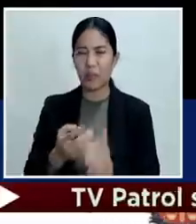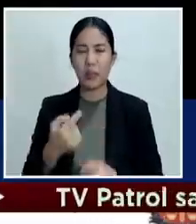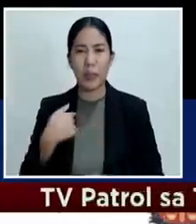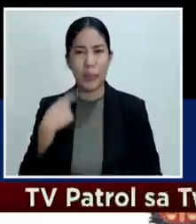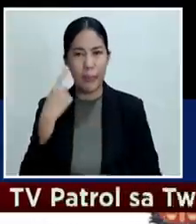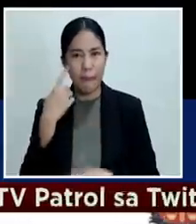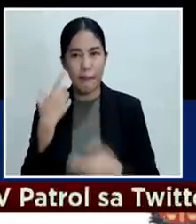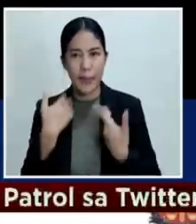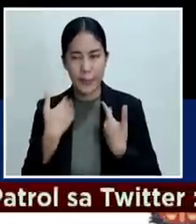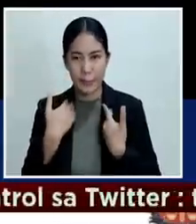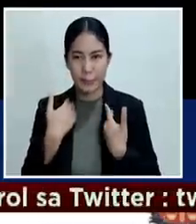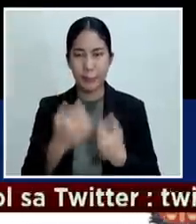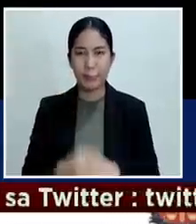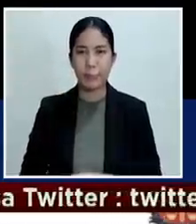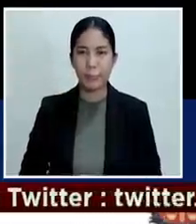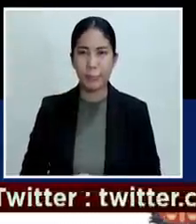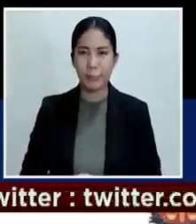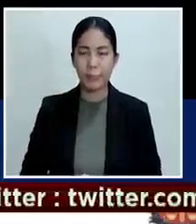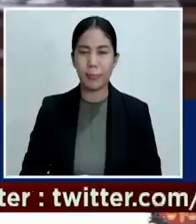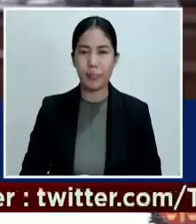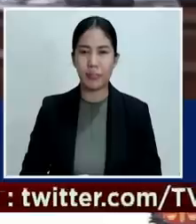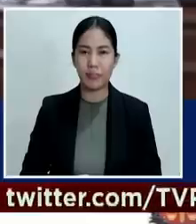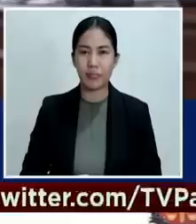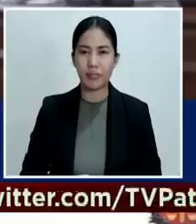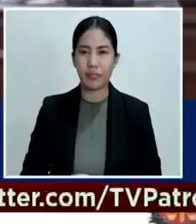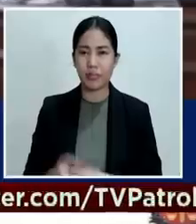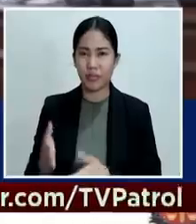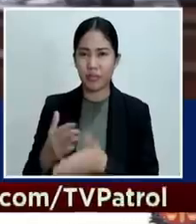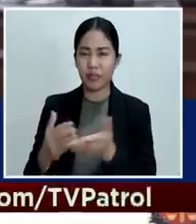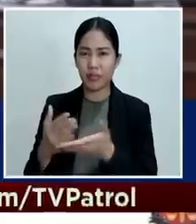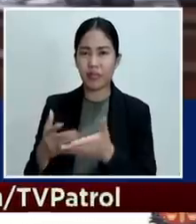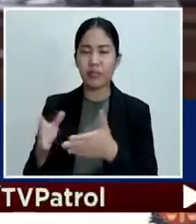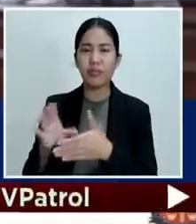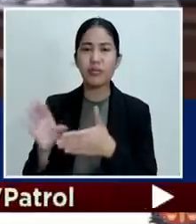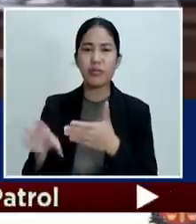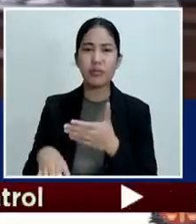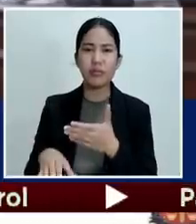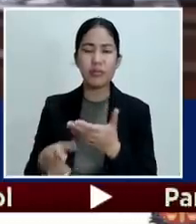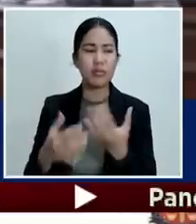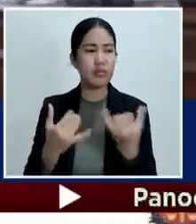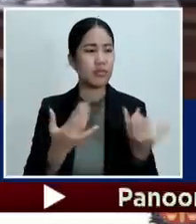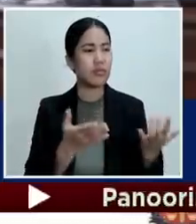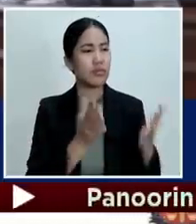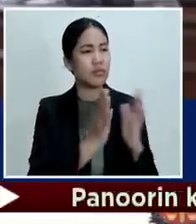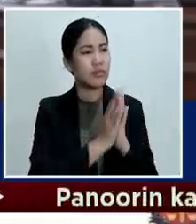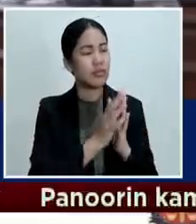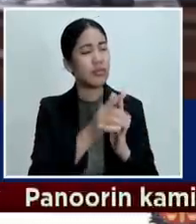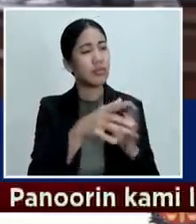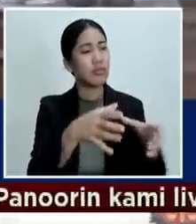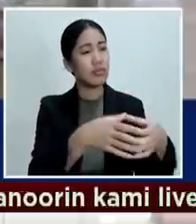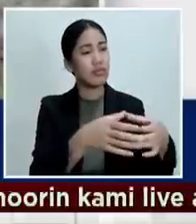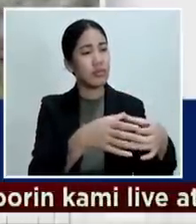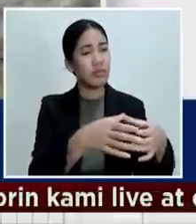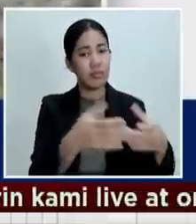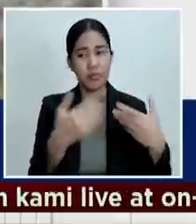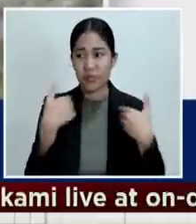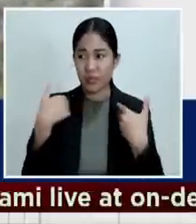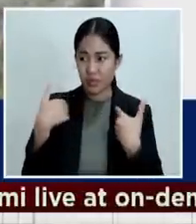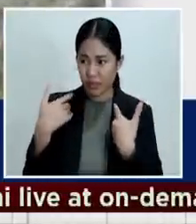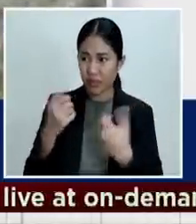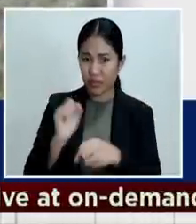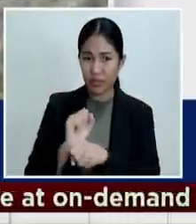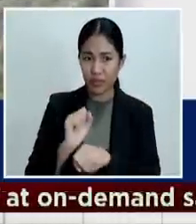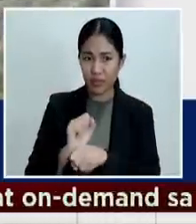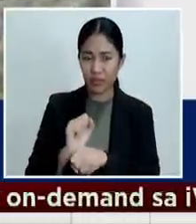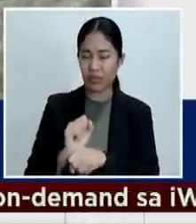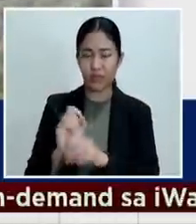upkeep yung mga irrigation facilities na mga na-complete po nila. No? Pwede ba nating tanungin dito sa mga katutubo, meron na bang gumagana sa balog-balog? Pagkalam ko, wala